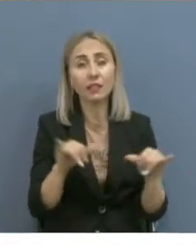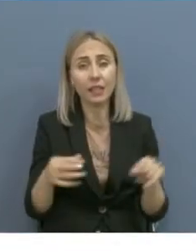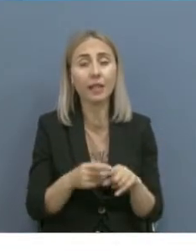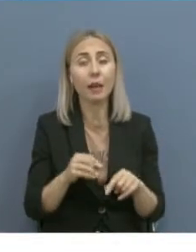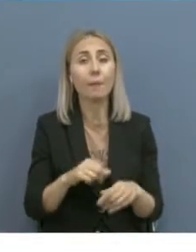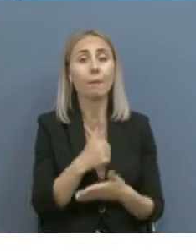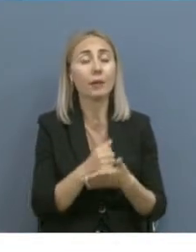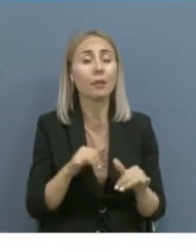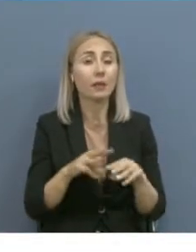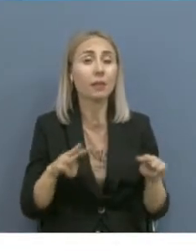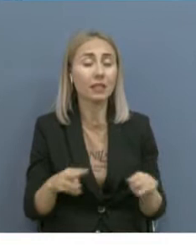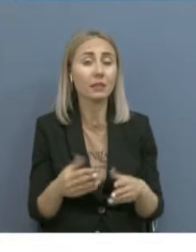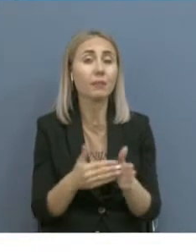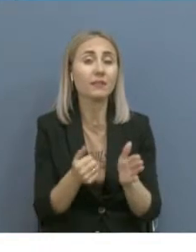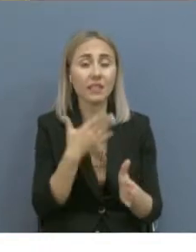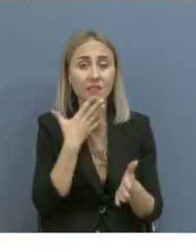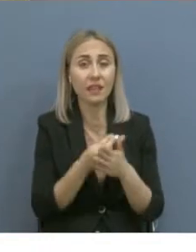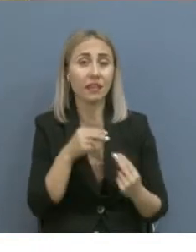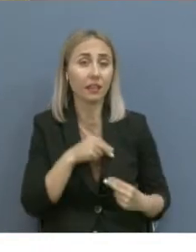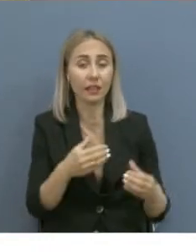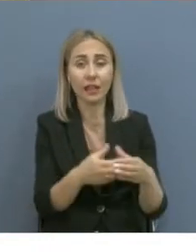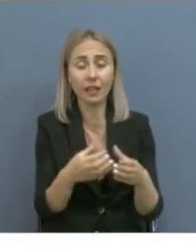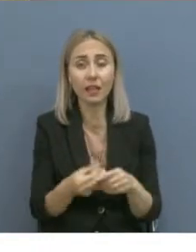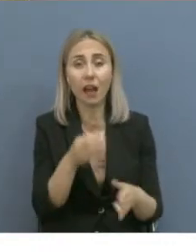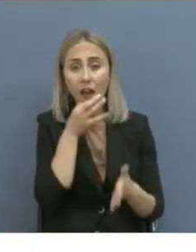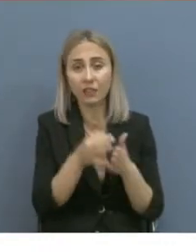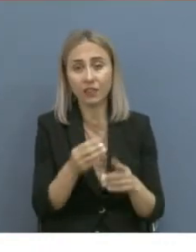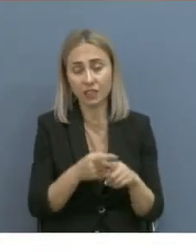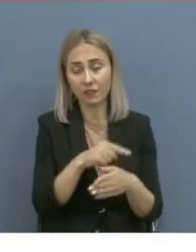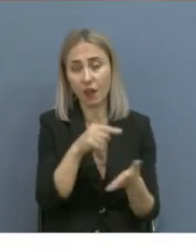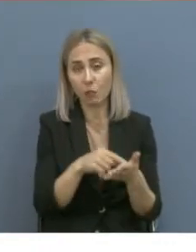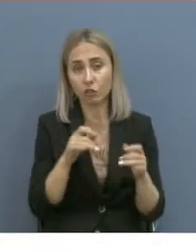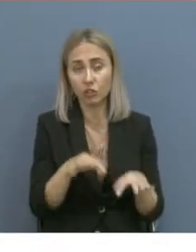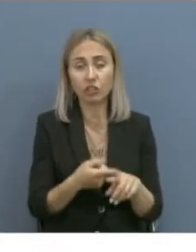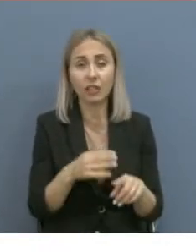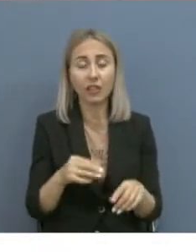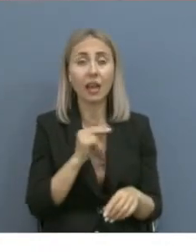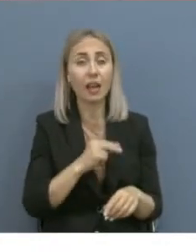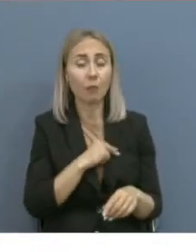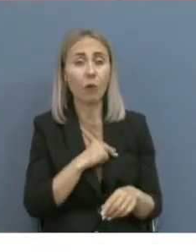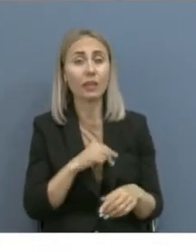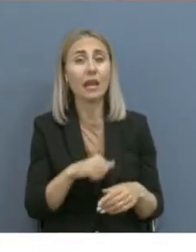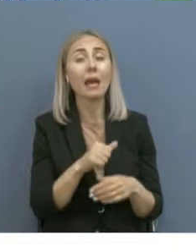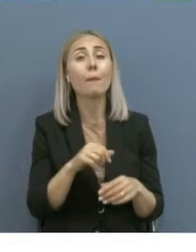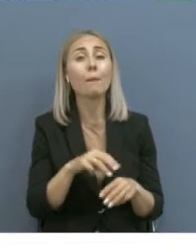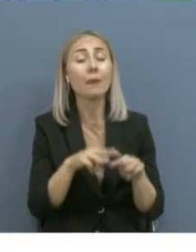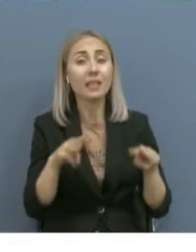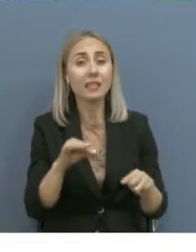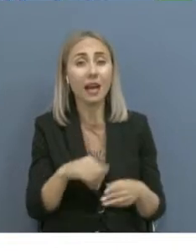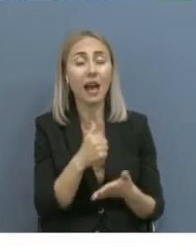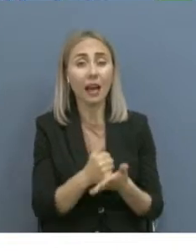шақырды. Өйткені кешікпей министрлер мен әкімдердің 5 айда атқарған жұмысы президенттің қатысуымен өтетін үкіметтің кеңейтілген